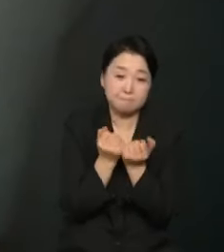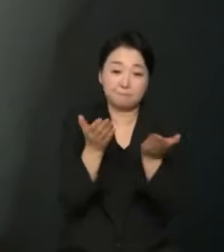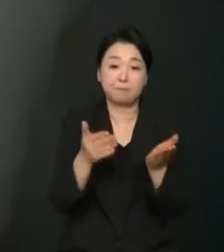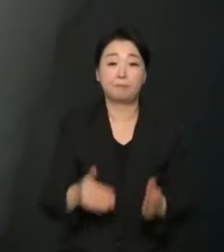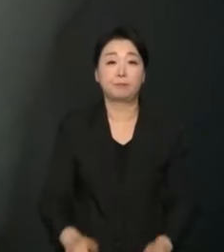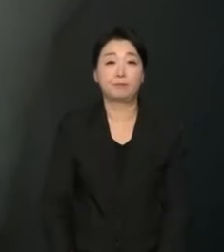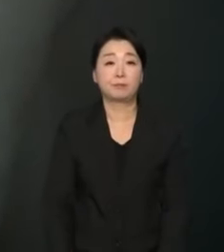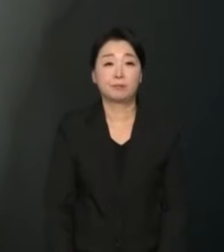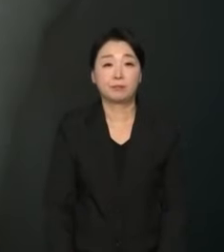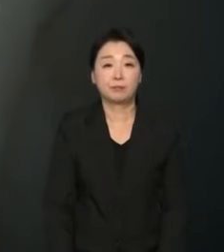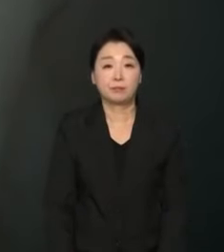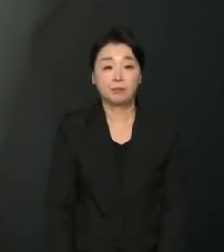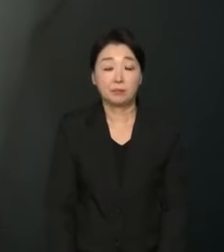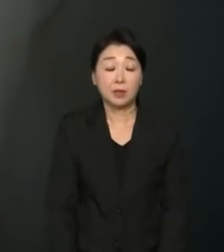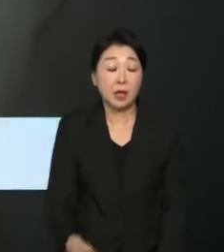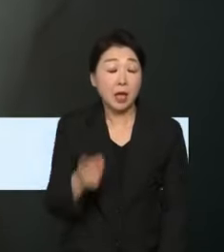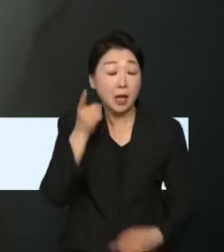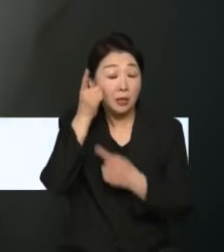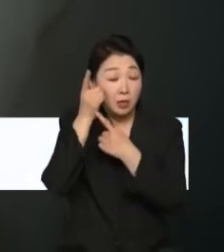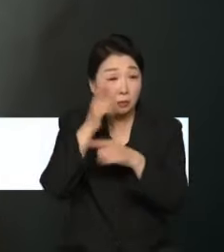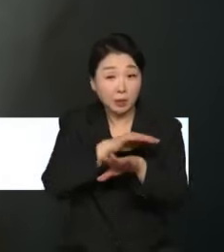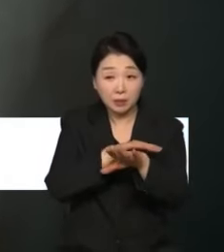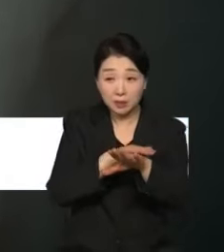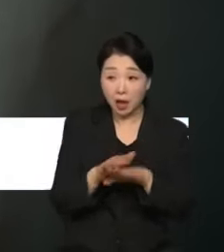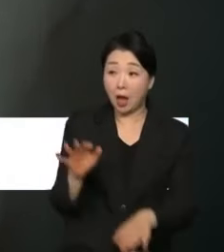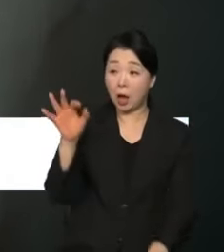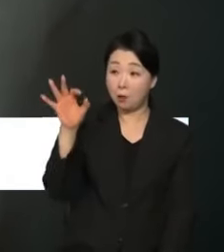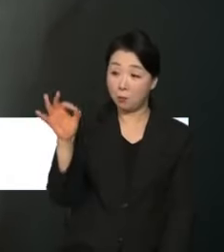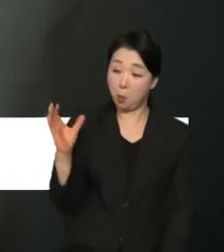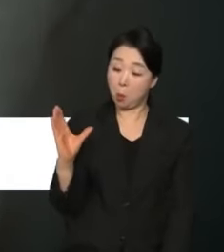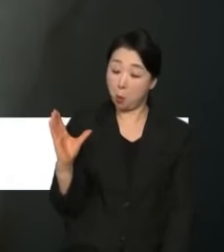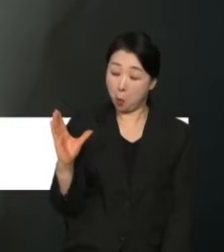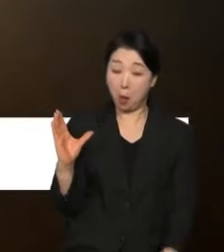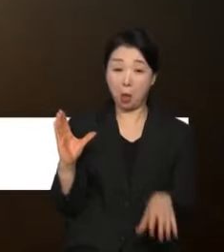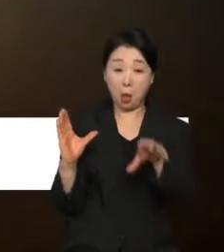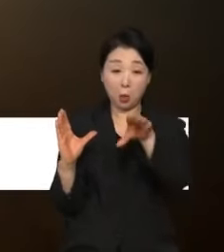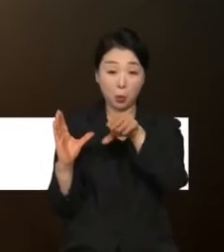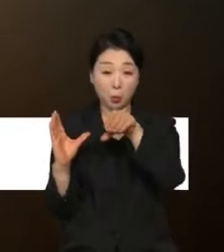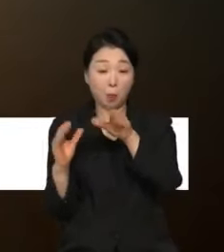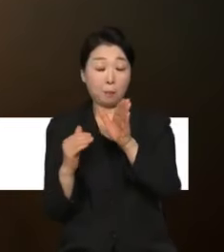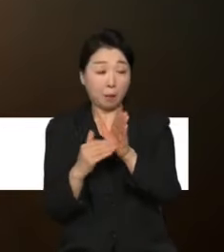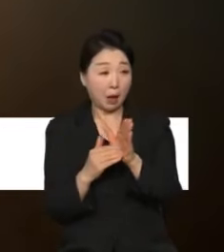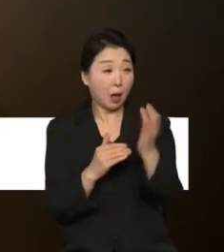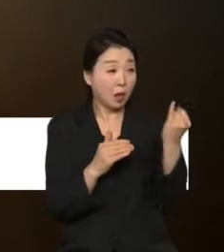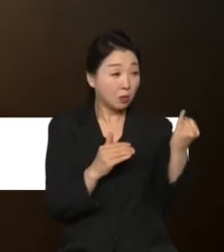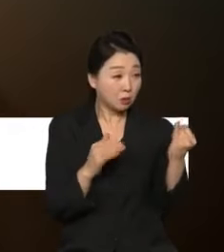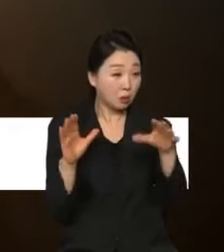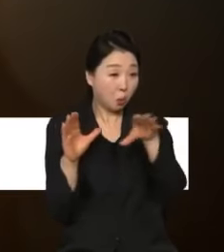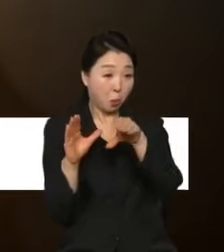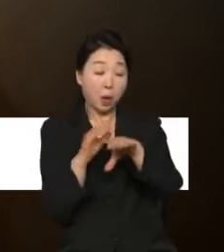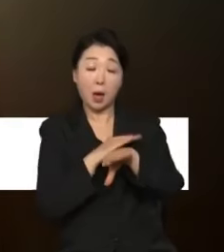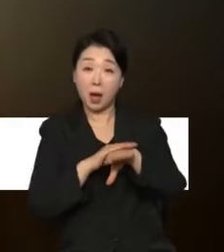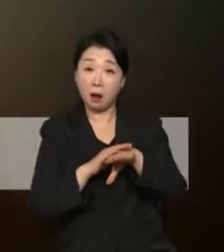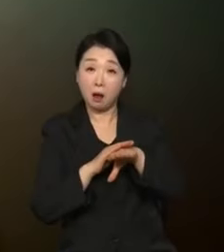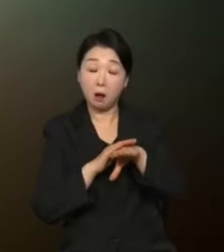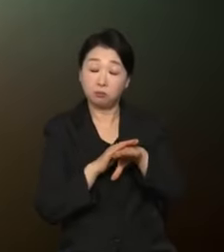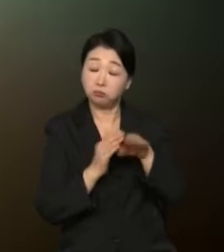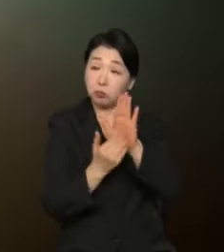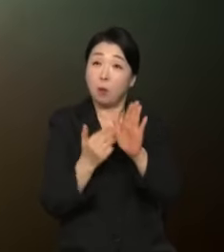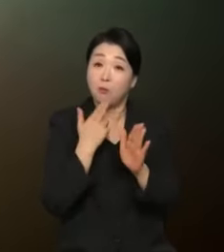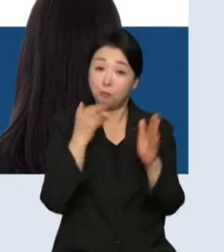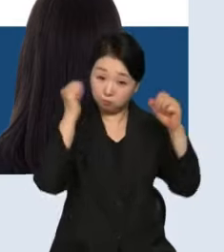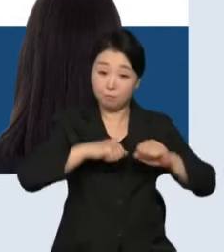알려졌습니다. 휴대전화를 잘 보이는 곳에 놓고 촬영했고 상대 여성도 촬영하는 걸 알고 있었는데 거부하지 않았다고